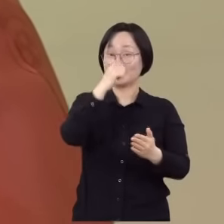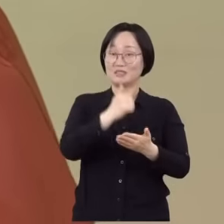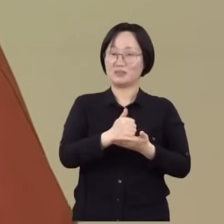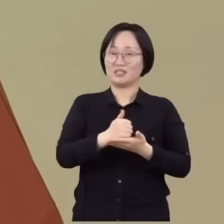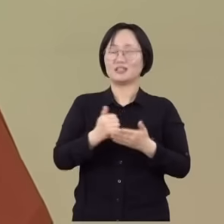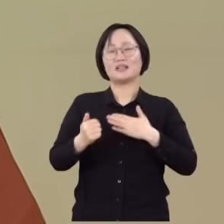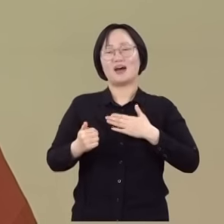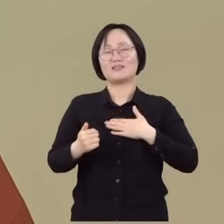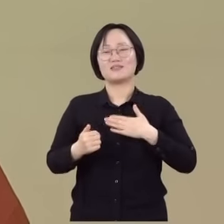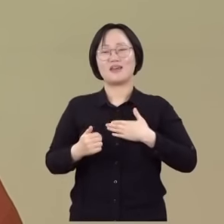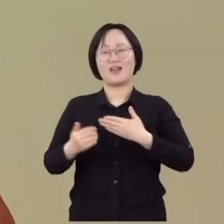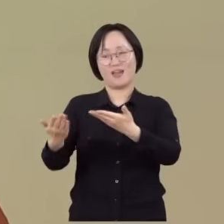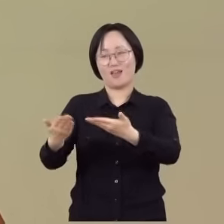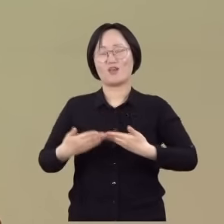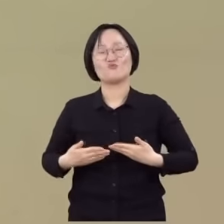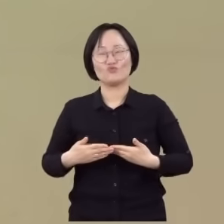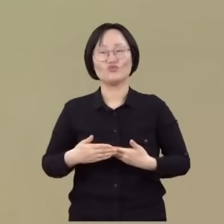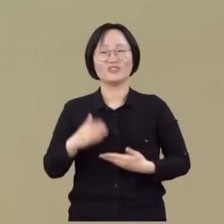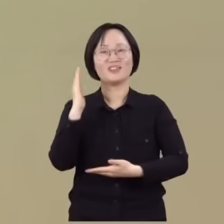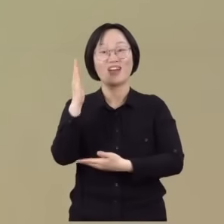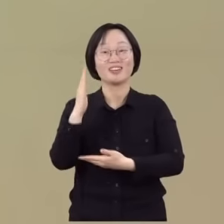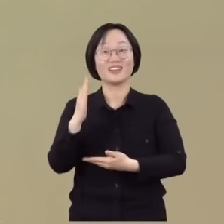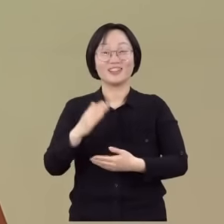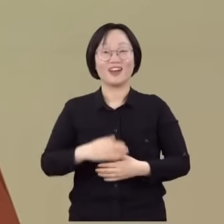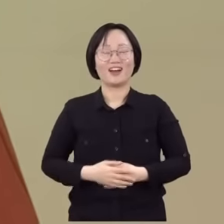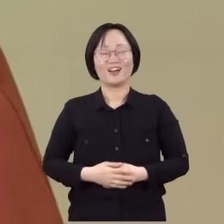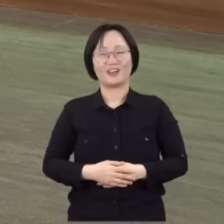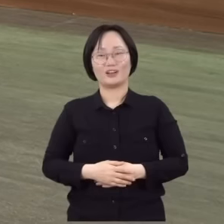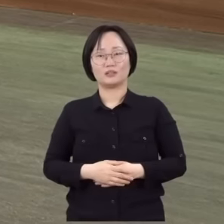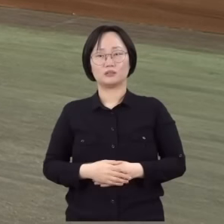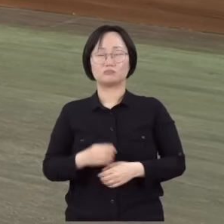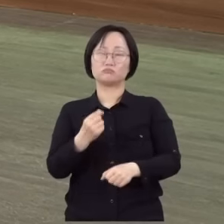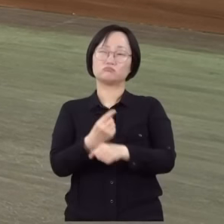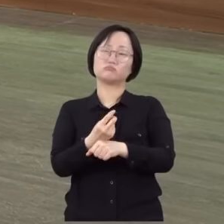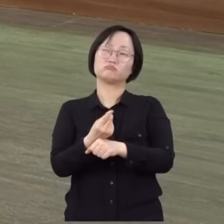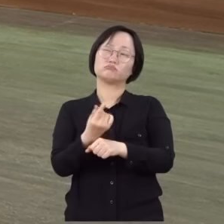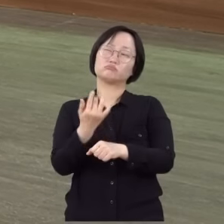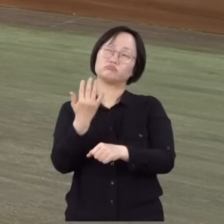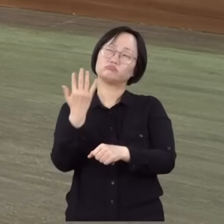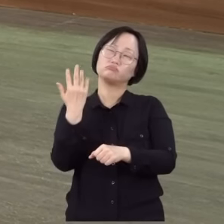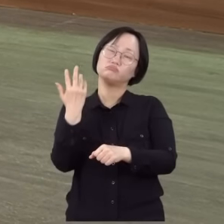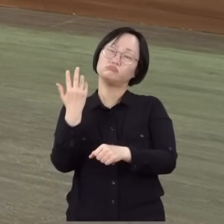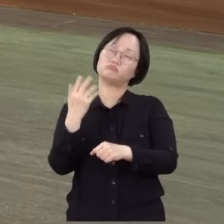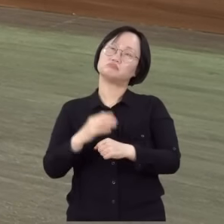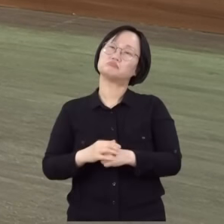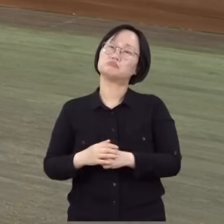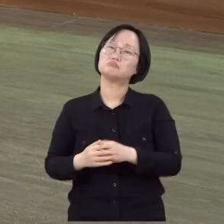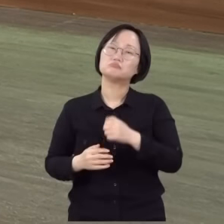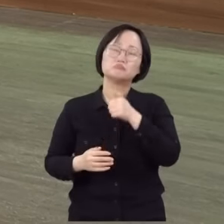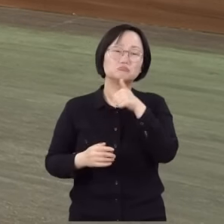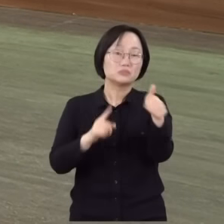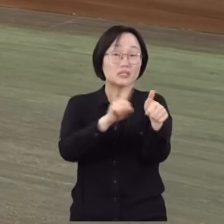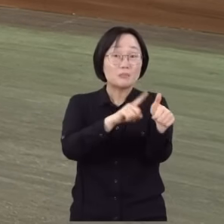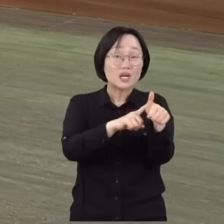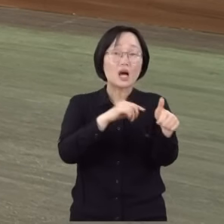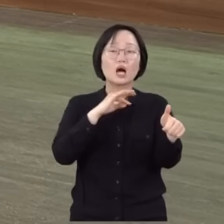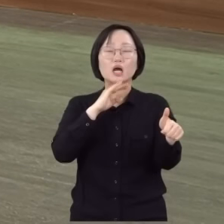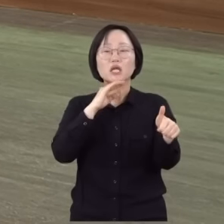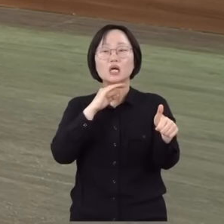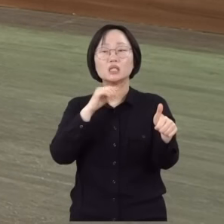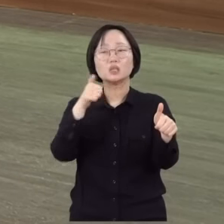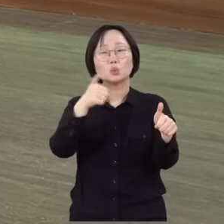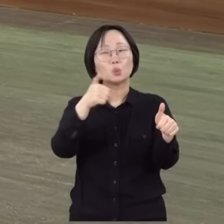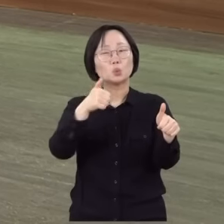이야기입니다 몇 년 전이었어요 몇 년 전에 어느 한 50대 남자가